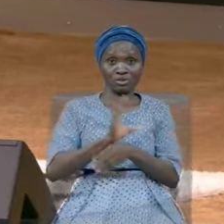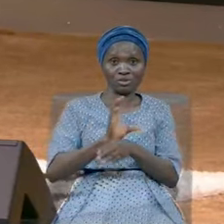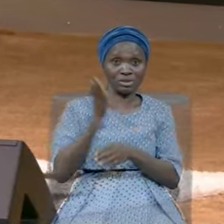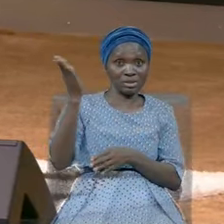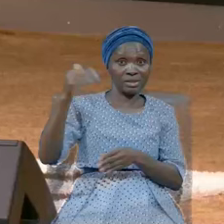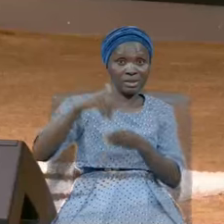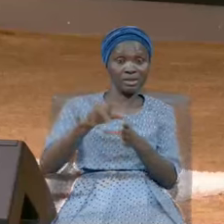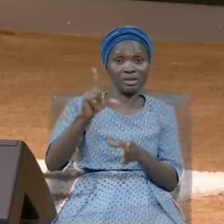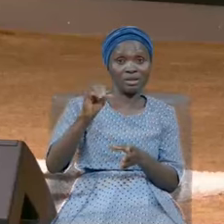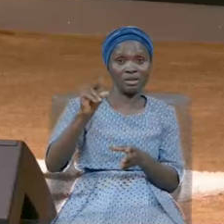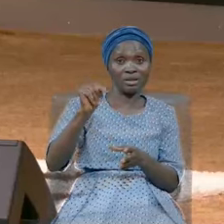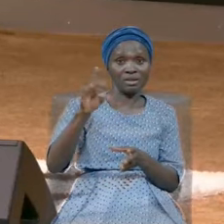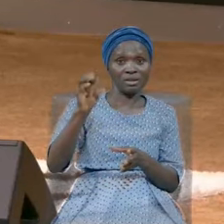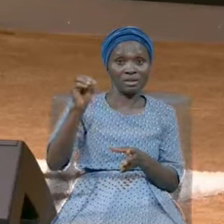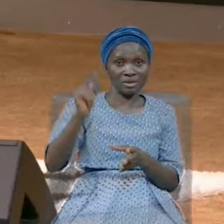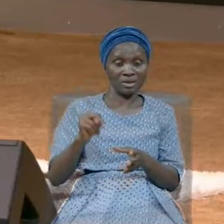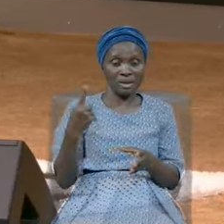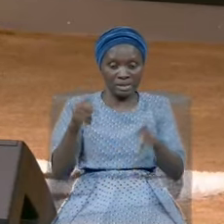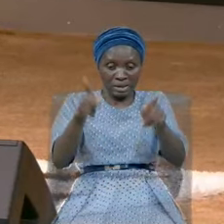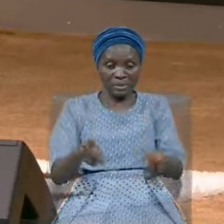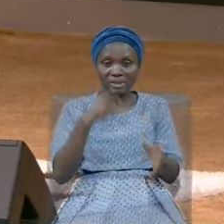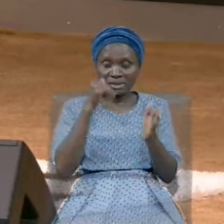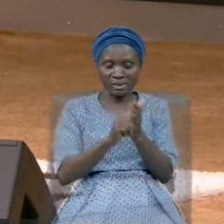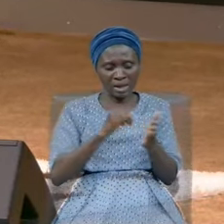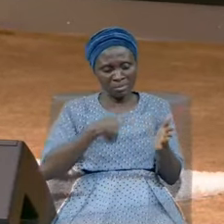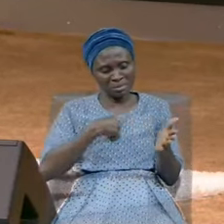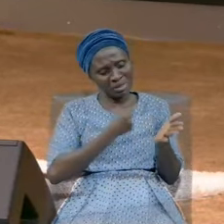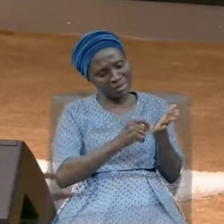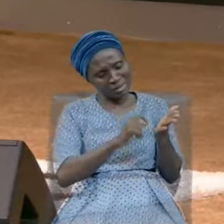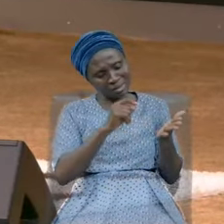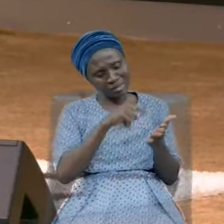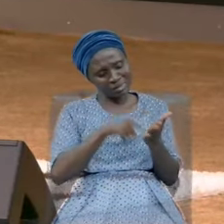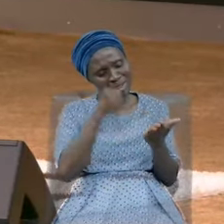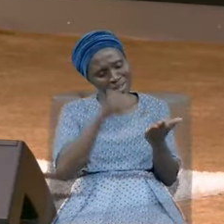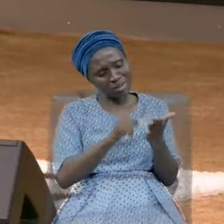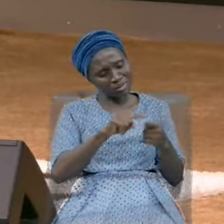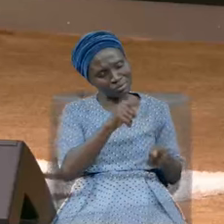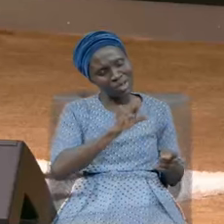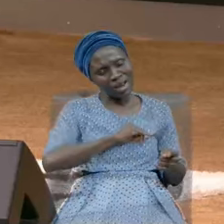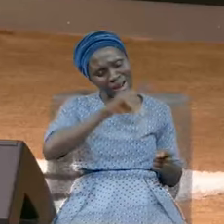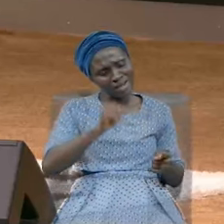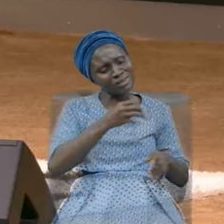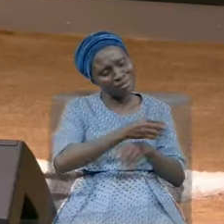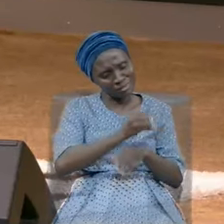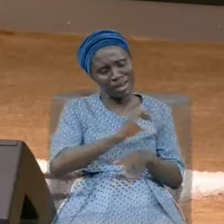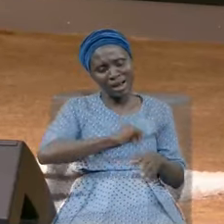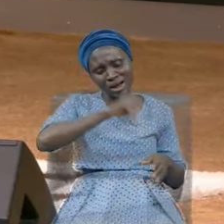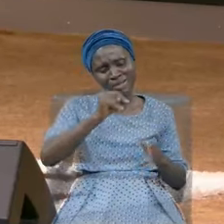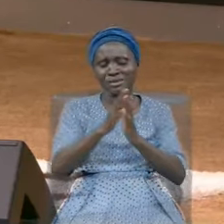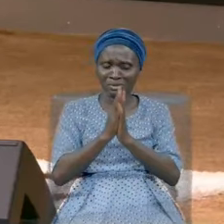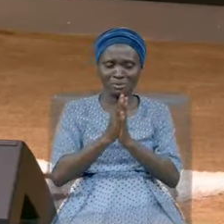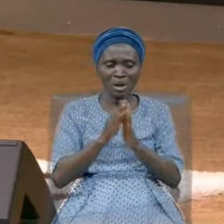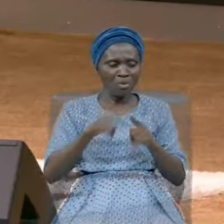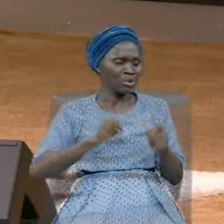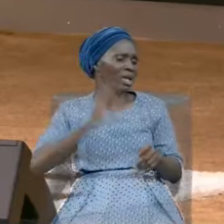à Londres. Que je vous écris ceci, j'ai besoin de la prière, j'ai besoin de la prière, j'ai besoin de conseil. J'ai